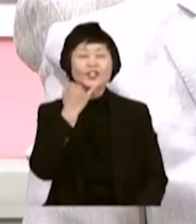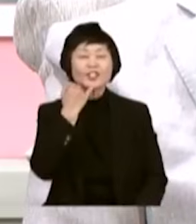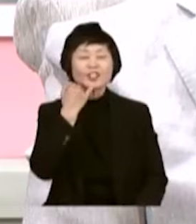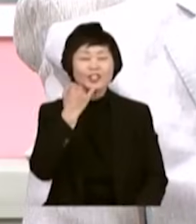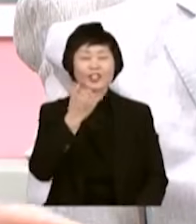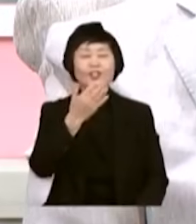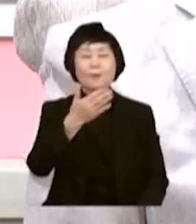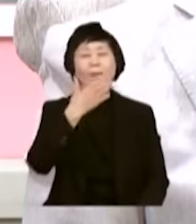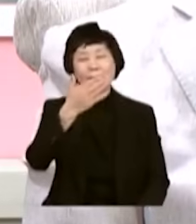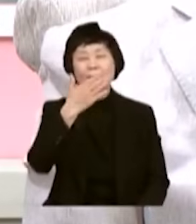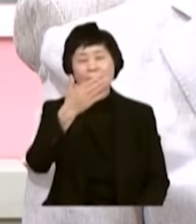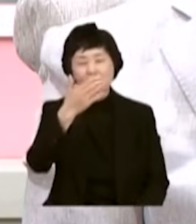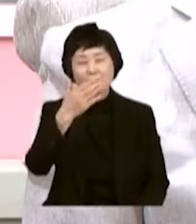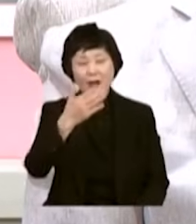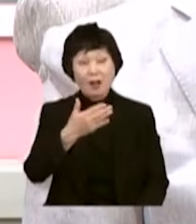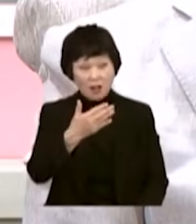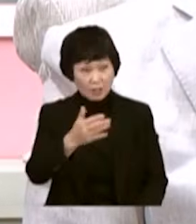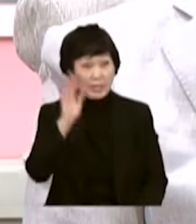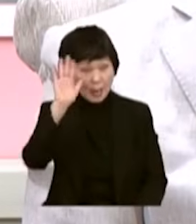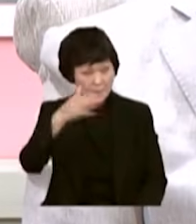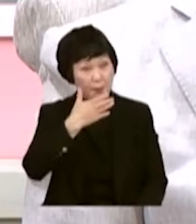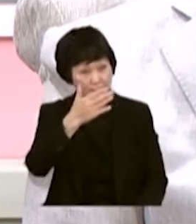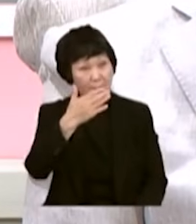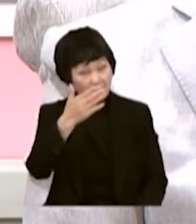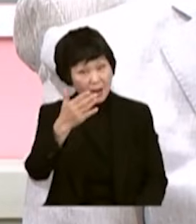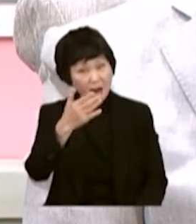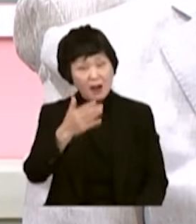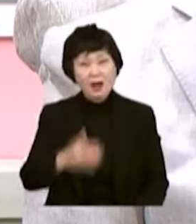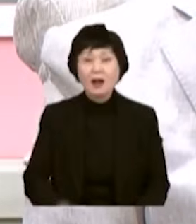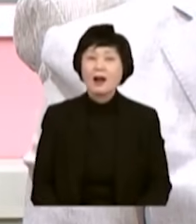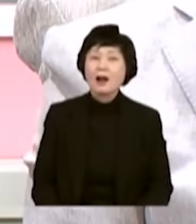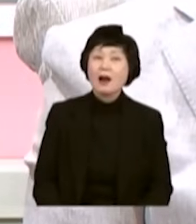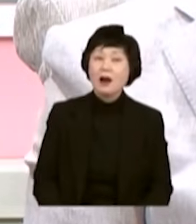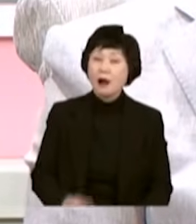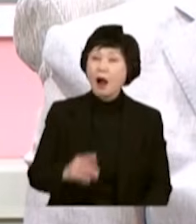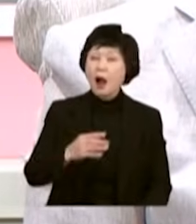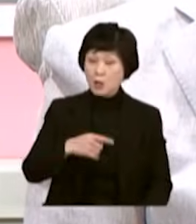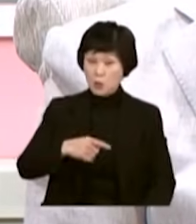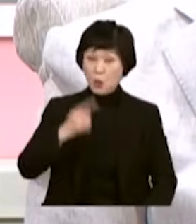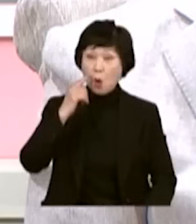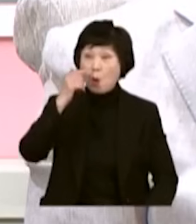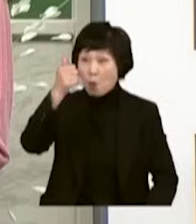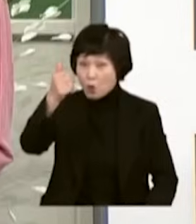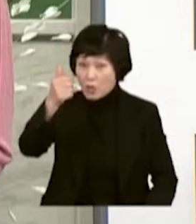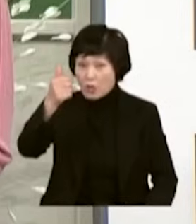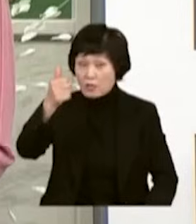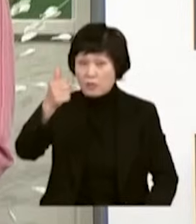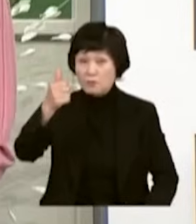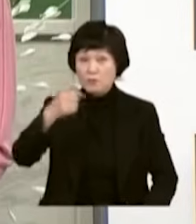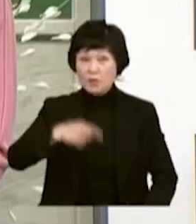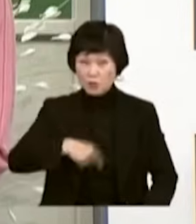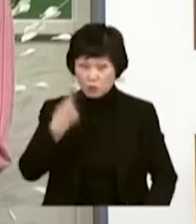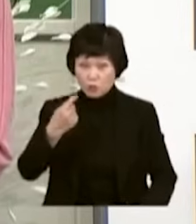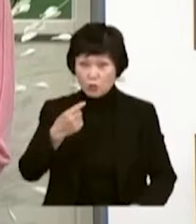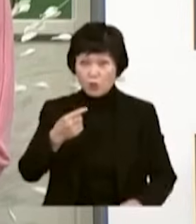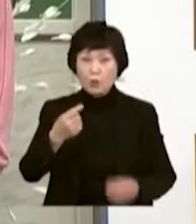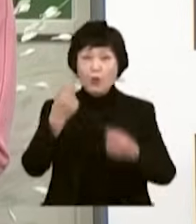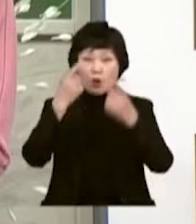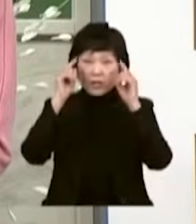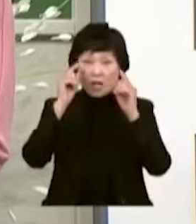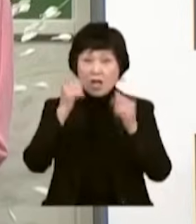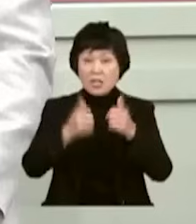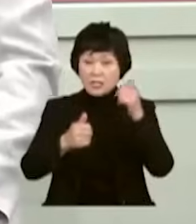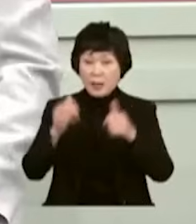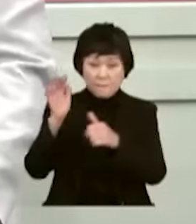또 떨어지면 찾아가면 전 된대요. 그래서 목사님은 그렇게 대학을 떨어지면서 저보고 된다고 이야기할 때 이 사람 말을 믿어야